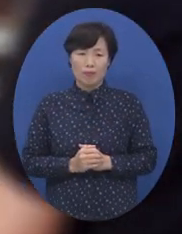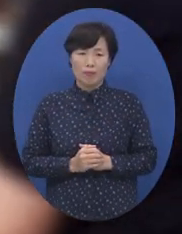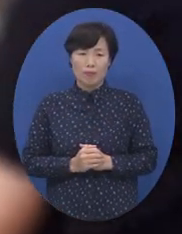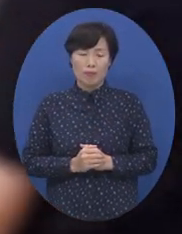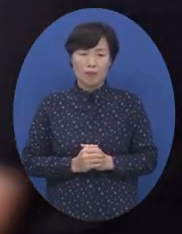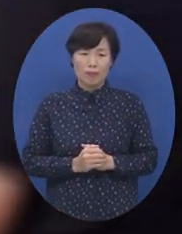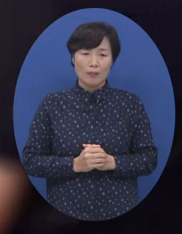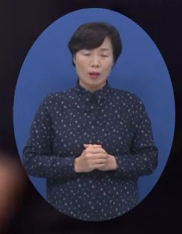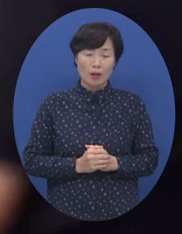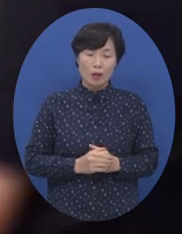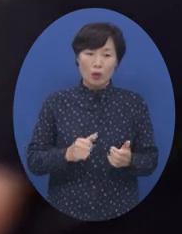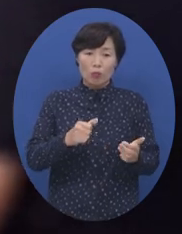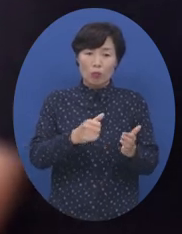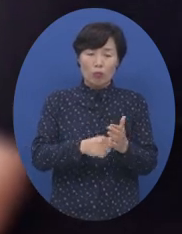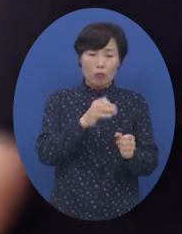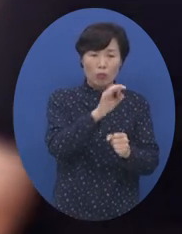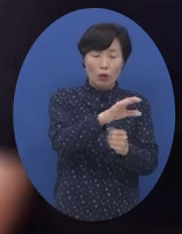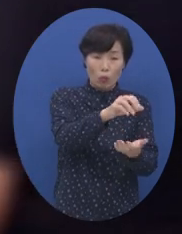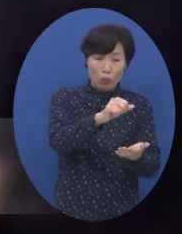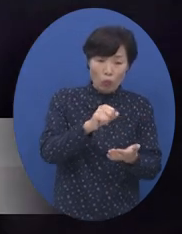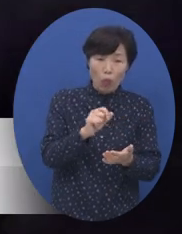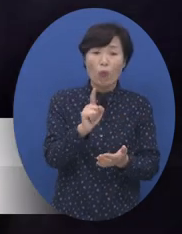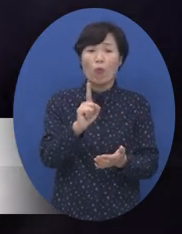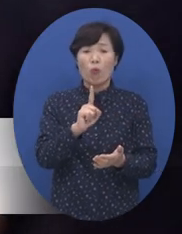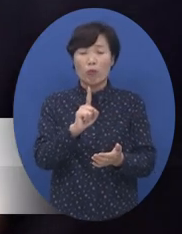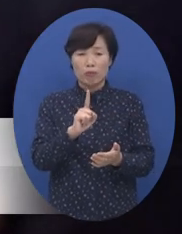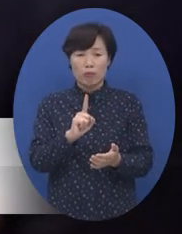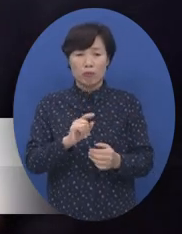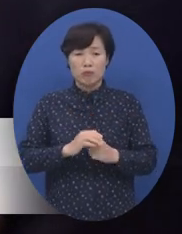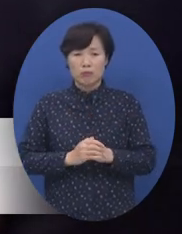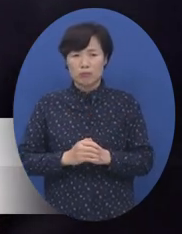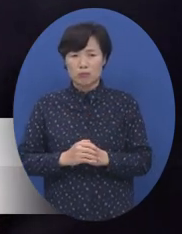원산지를 물어봐도 제대로 답하지 못합니다.